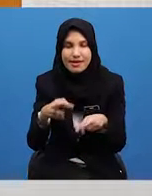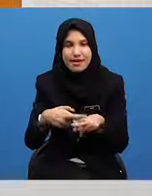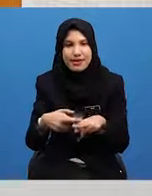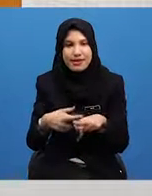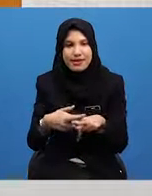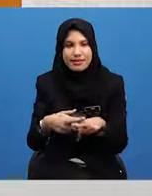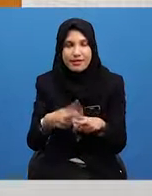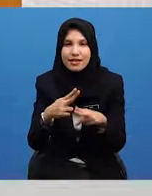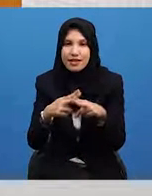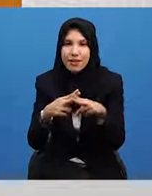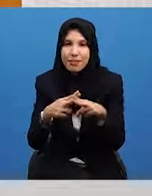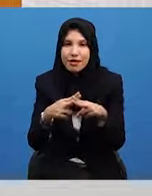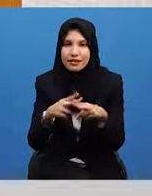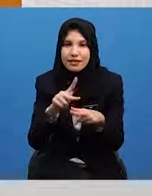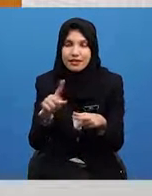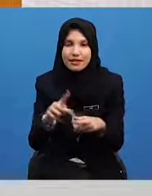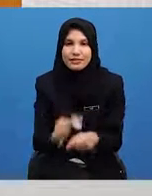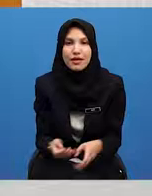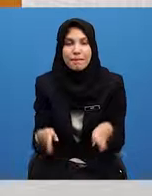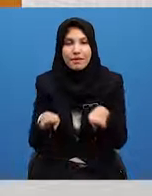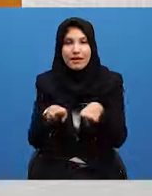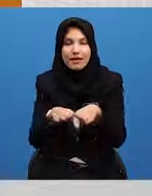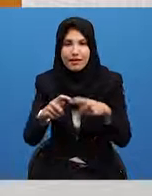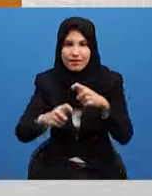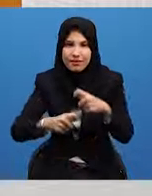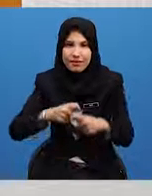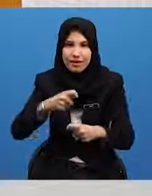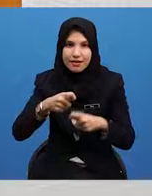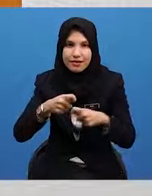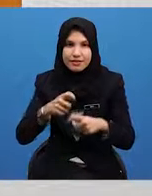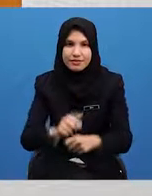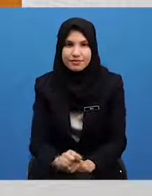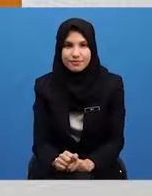ini dinamakan sebagai takal.